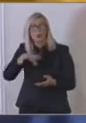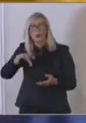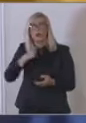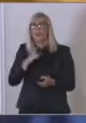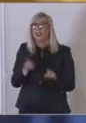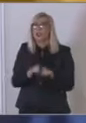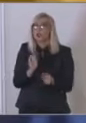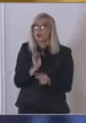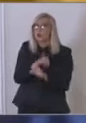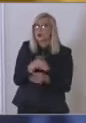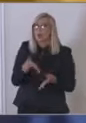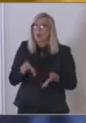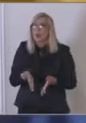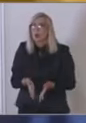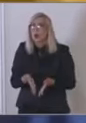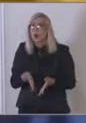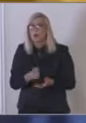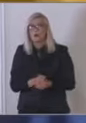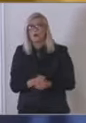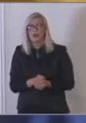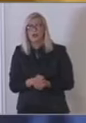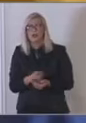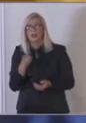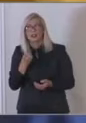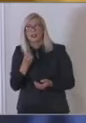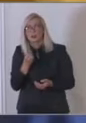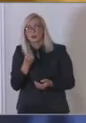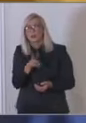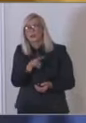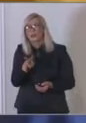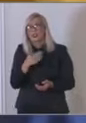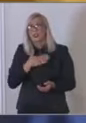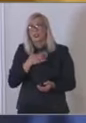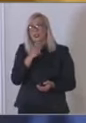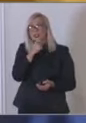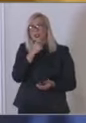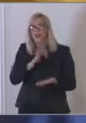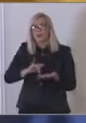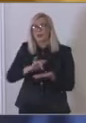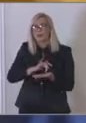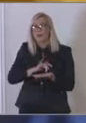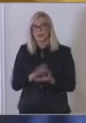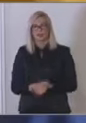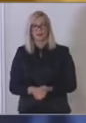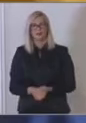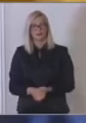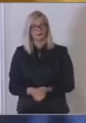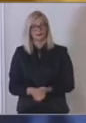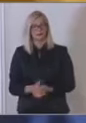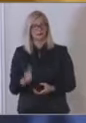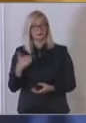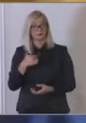kanë dy ekonomi tona në plotë aspekte. Unë pres